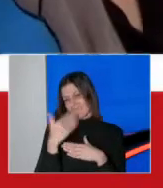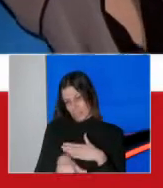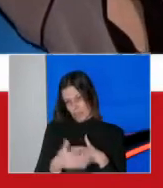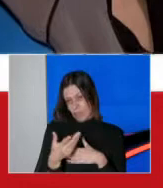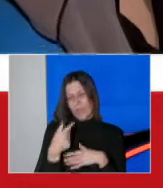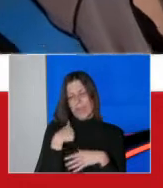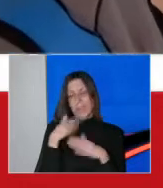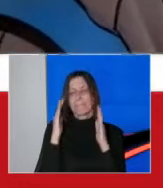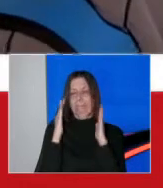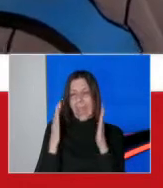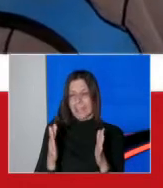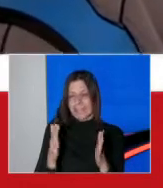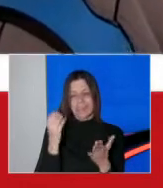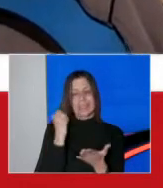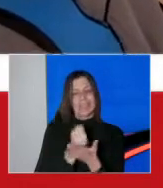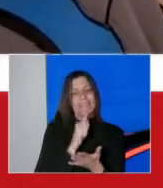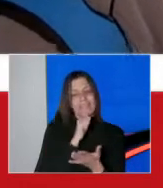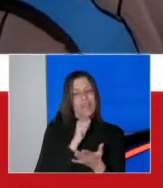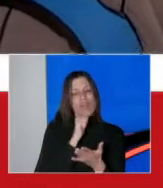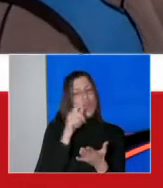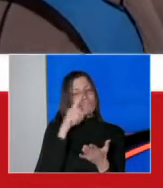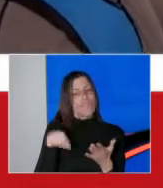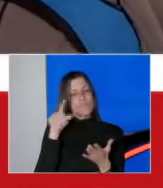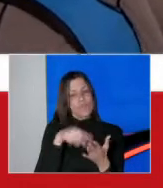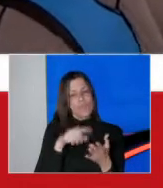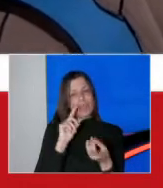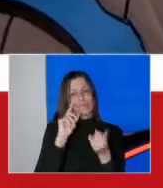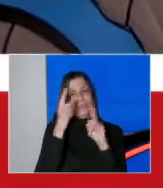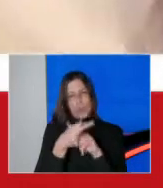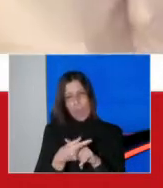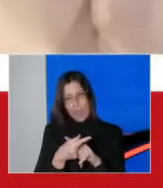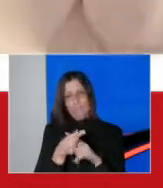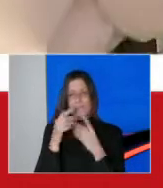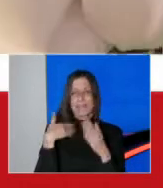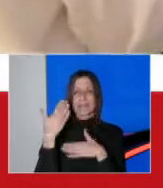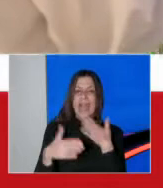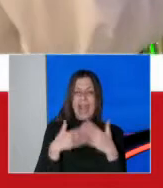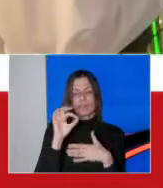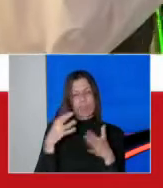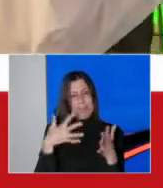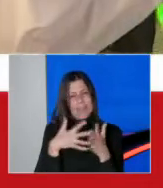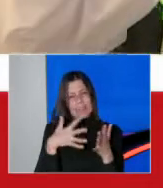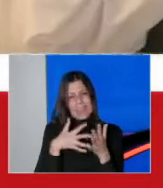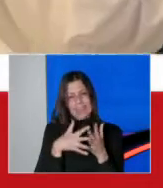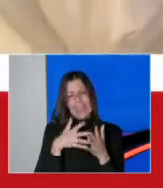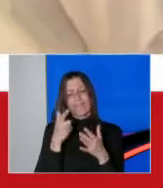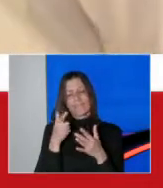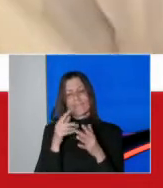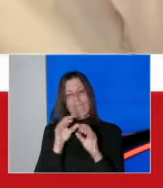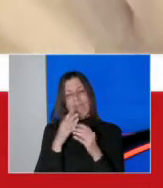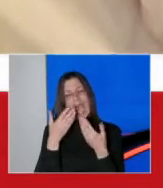דבר אני מאמין שהתו הירוק יבוטל והוא יוחלף במין תהליכים של בדיקה בכניסה